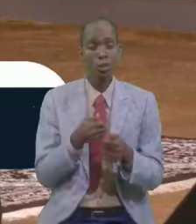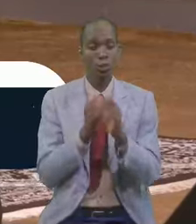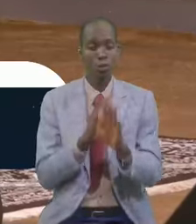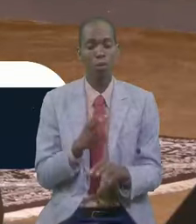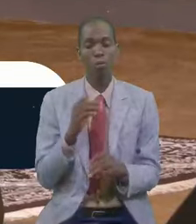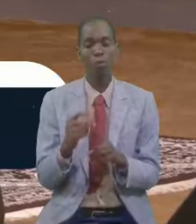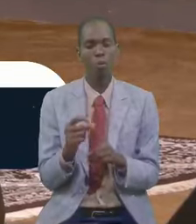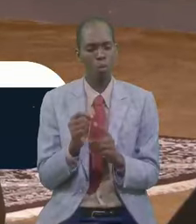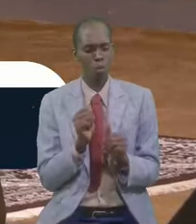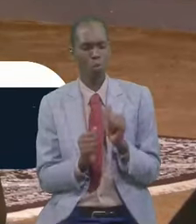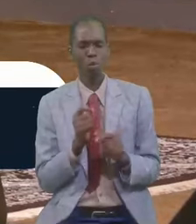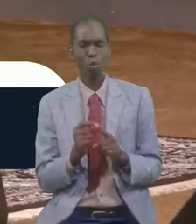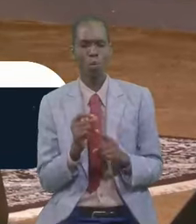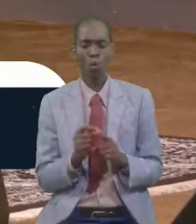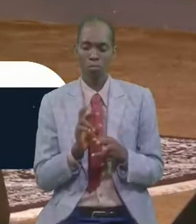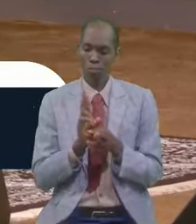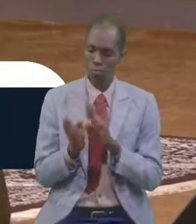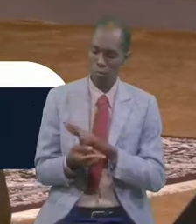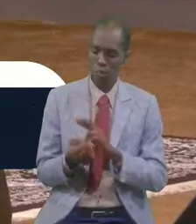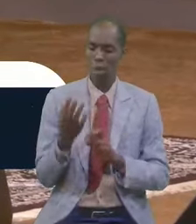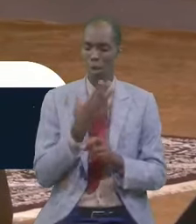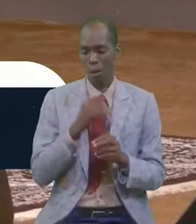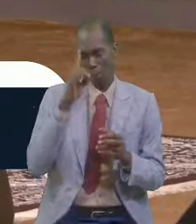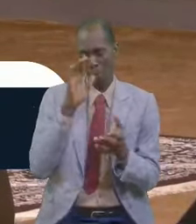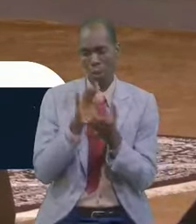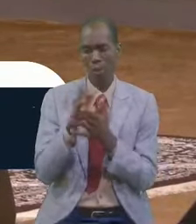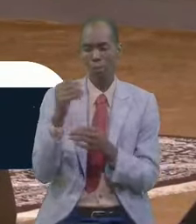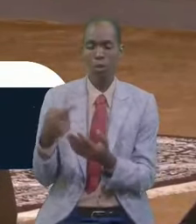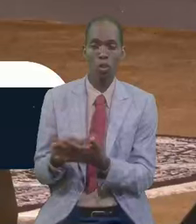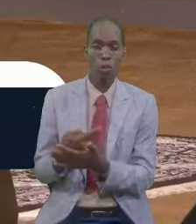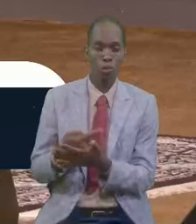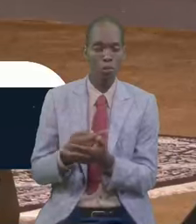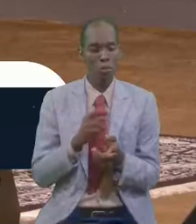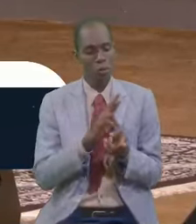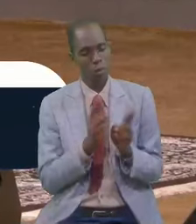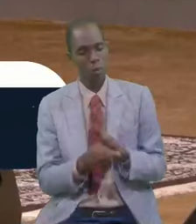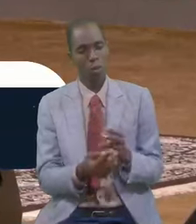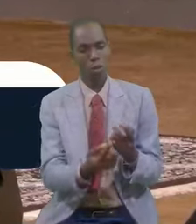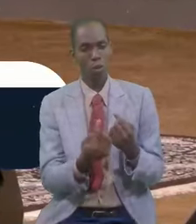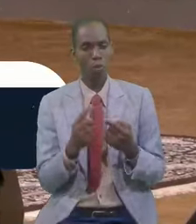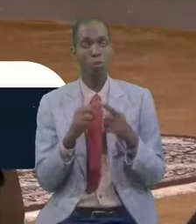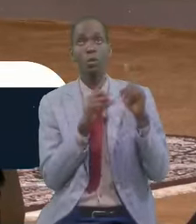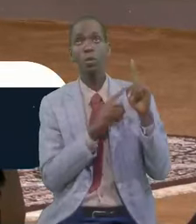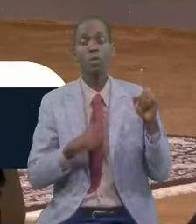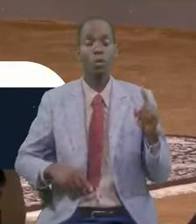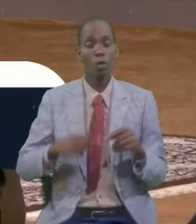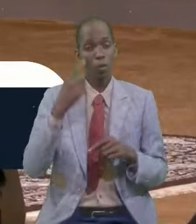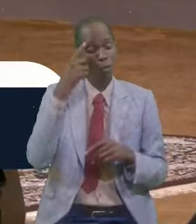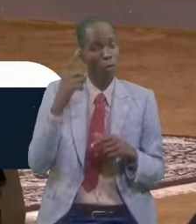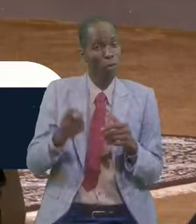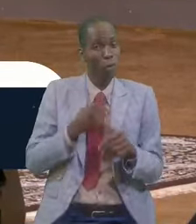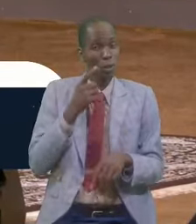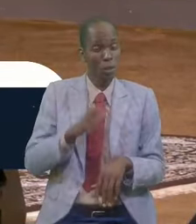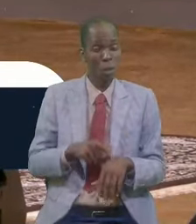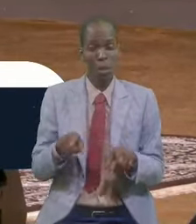la parole. Alors, ça veut dire que repentez-vous et croyez à la bonne nouvelle. Repentez-vous, nous venons au Seigneur la première